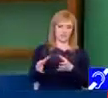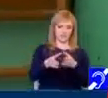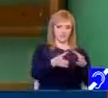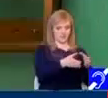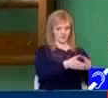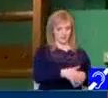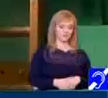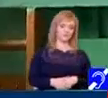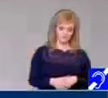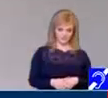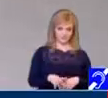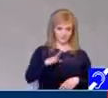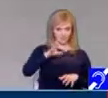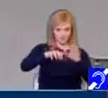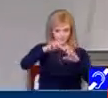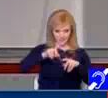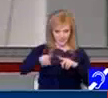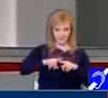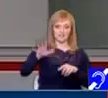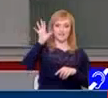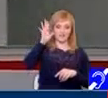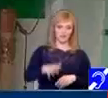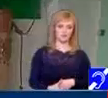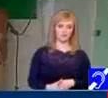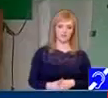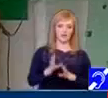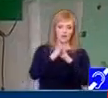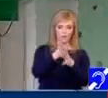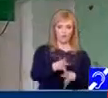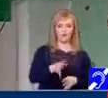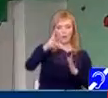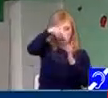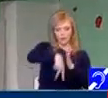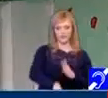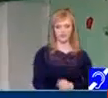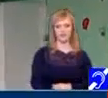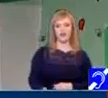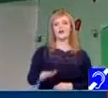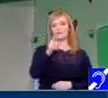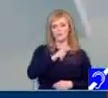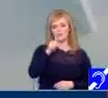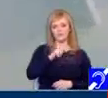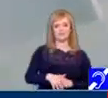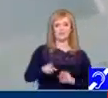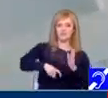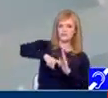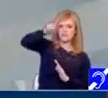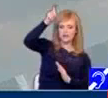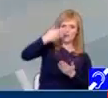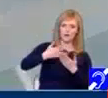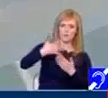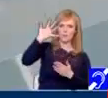5 etape: urcarea, traversarea distanței libere, trecerea suspendată, corzile paralele și coborârea. Deși probele se desfășoară la o înălțime de